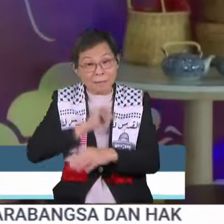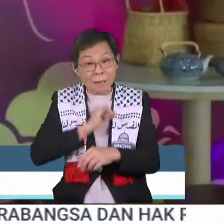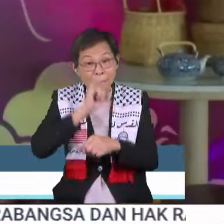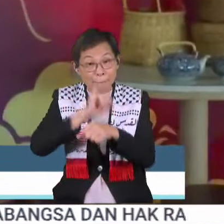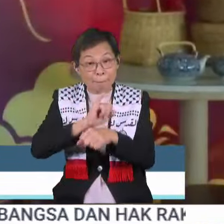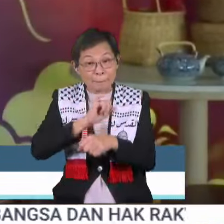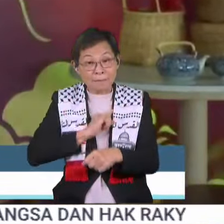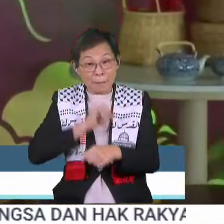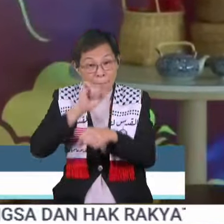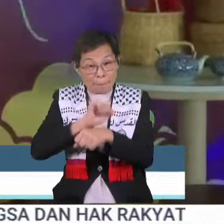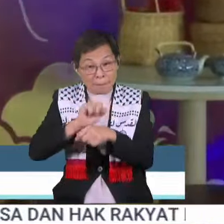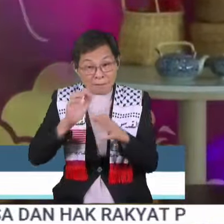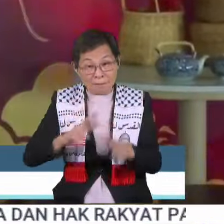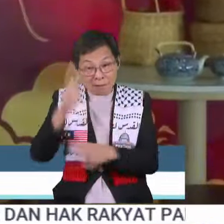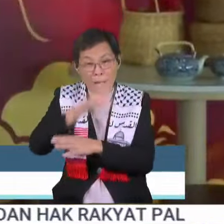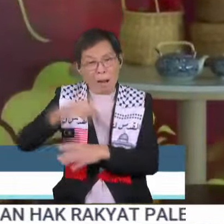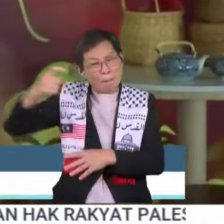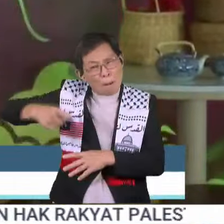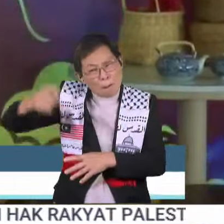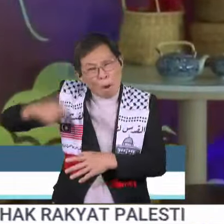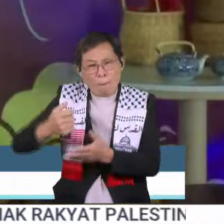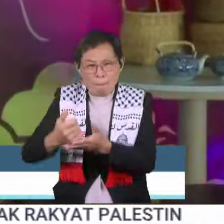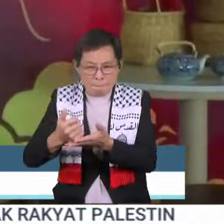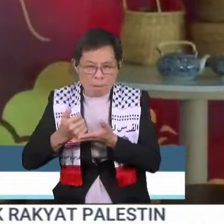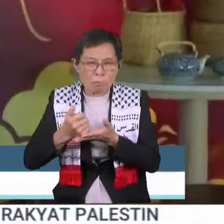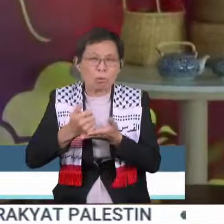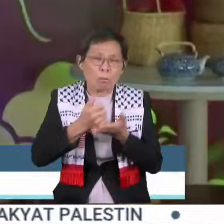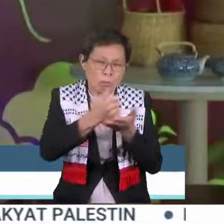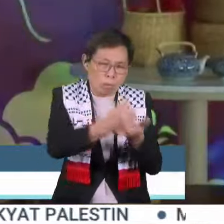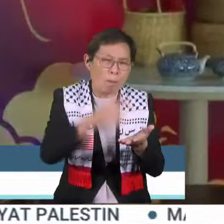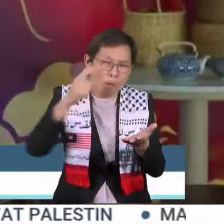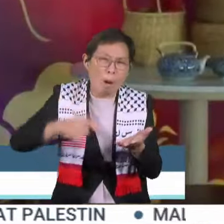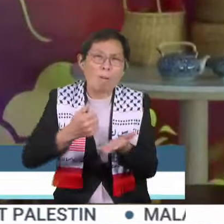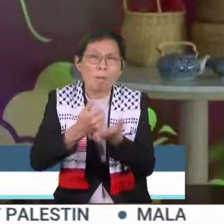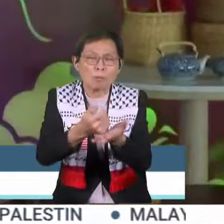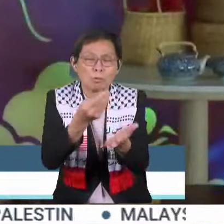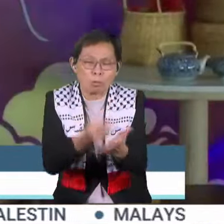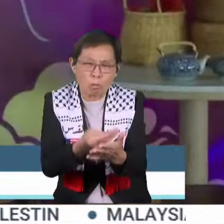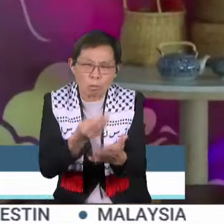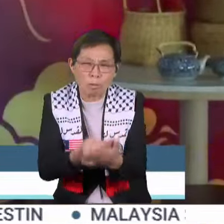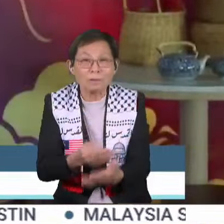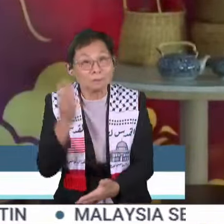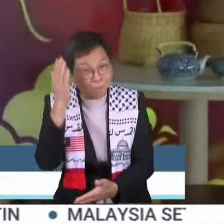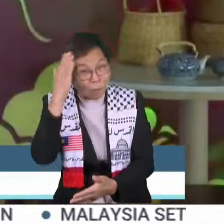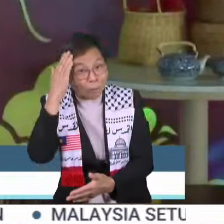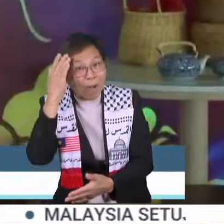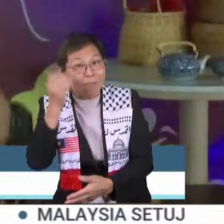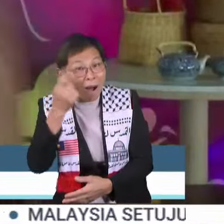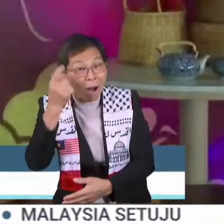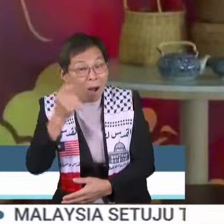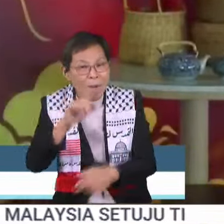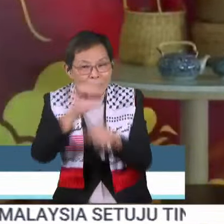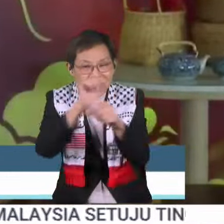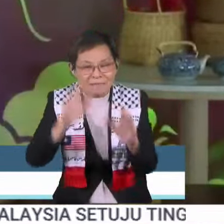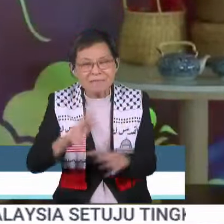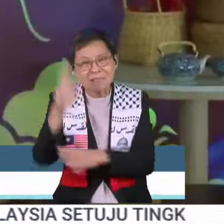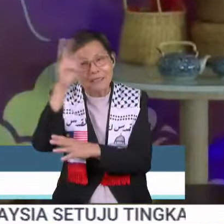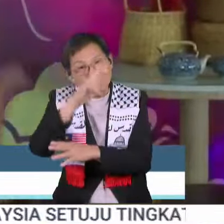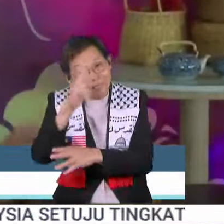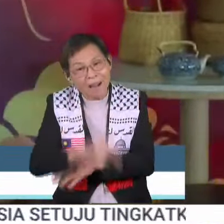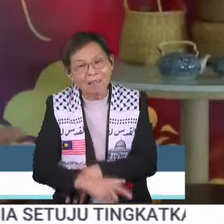banyak memerlukan bantuan kewangan famlahjawab awam kan macam anak